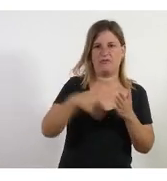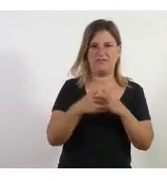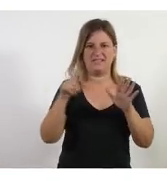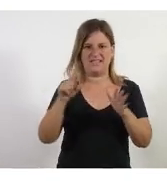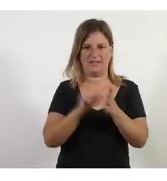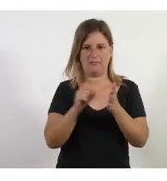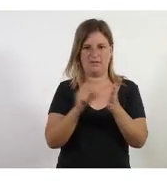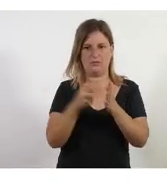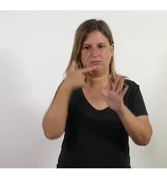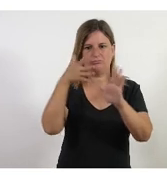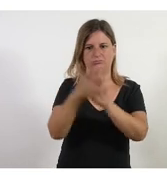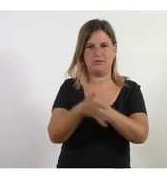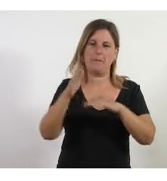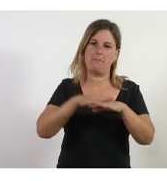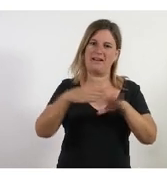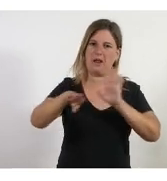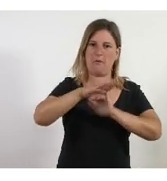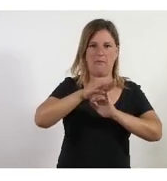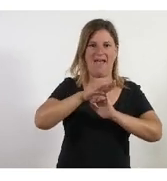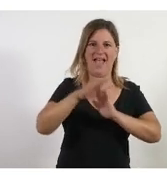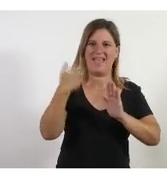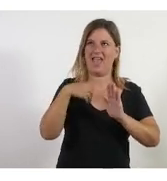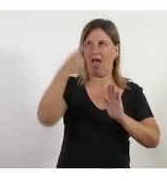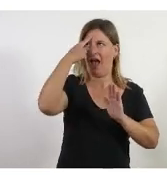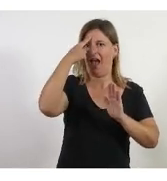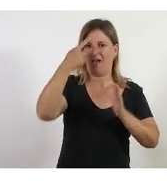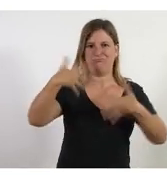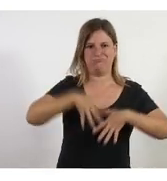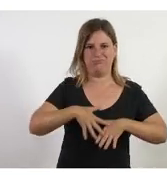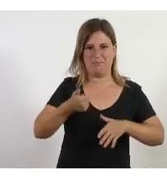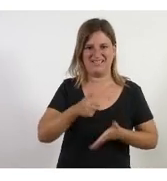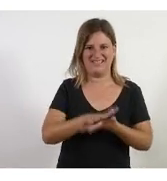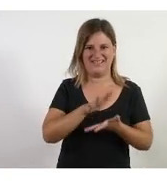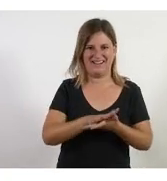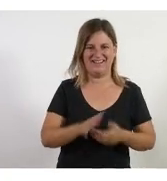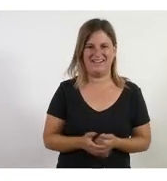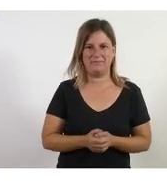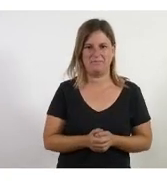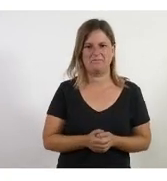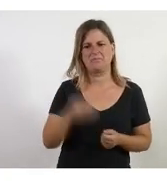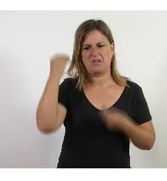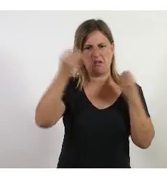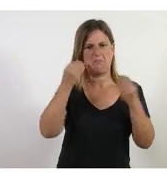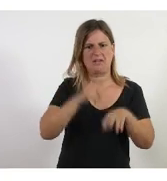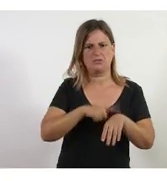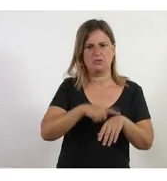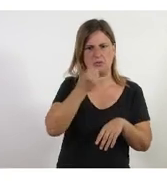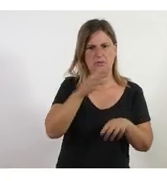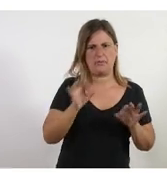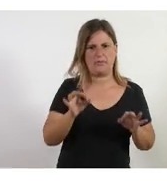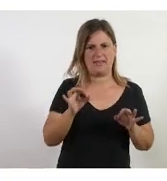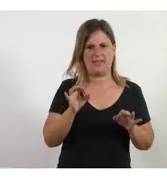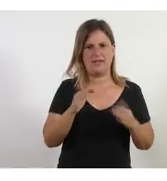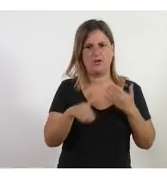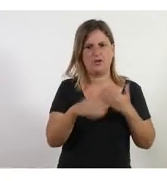minuts. I així Crec. ja se'n van amb això incorporat i ja estan més tranquil·lets. Fantàstic. Crec que anem bé de temps, o sigui que El